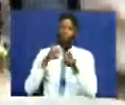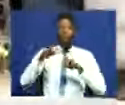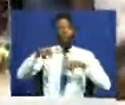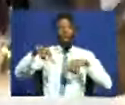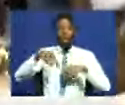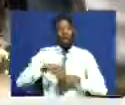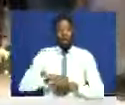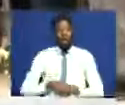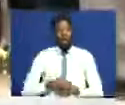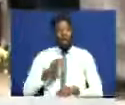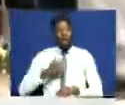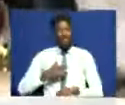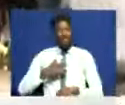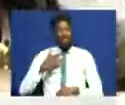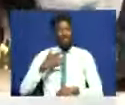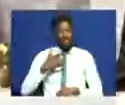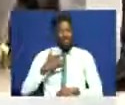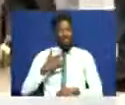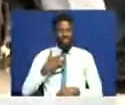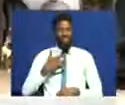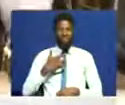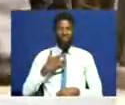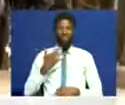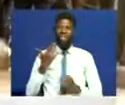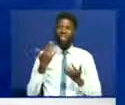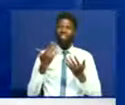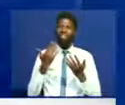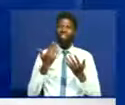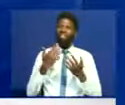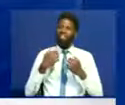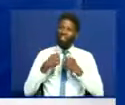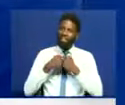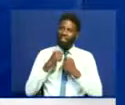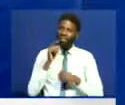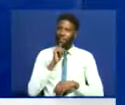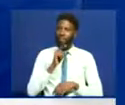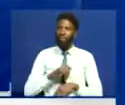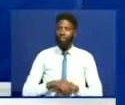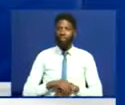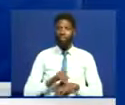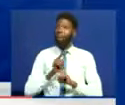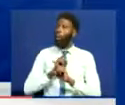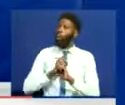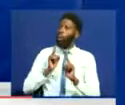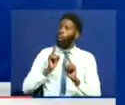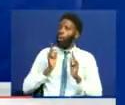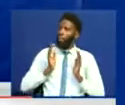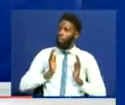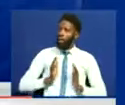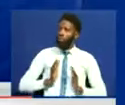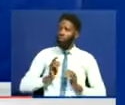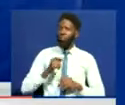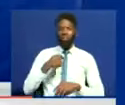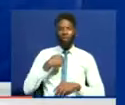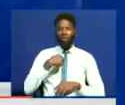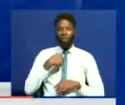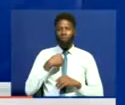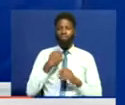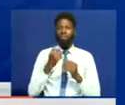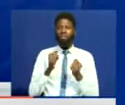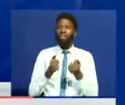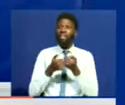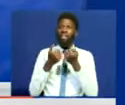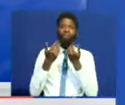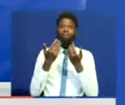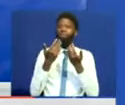against her and she wept for days on end. So like, hakuna mtu nimeingizwa hapo ndani sasa nikakosa advice